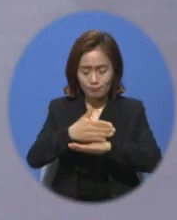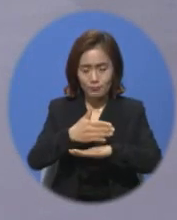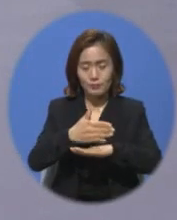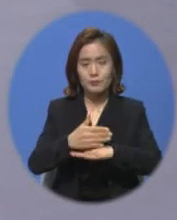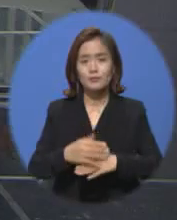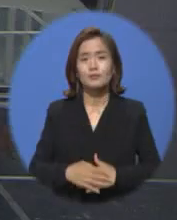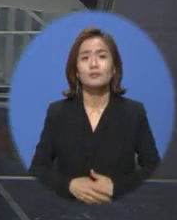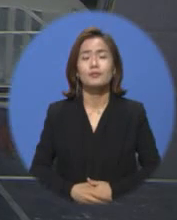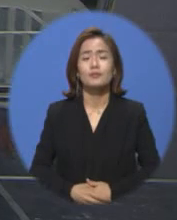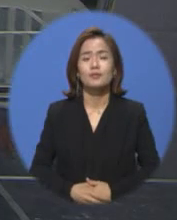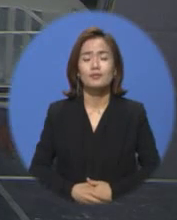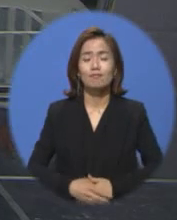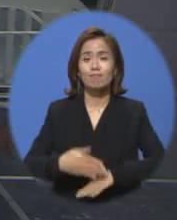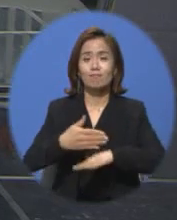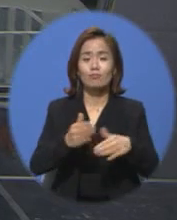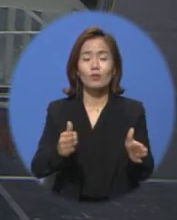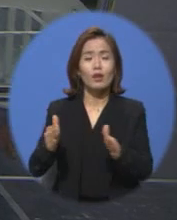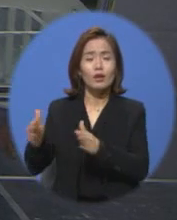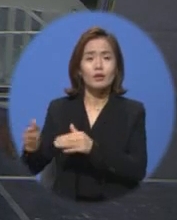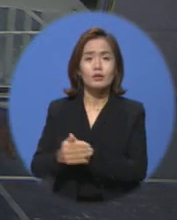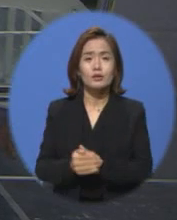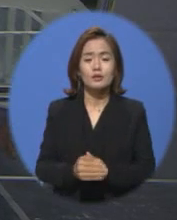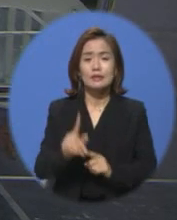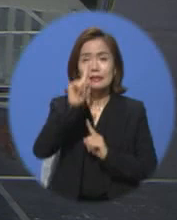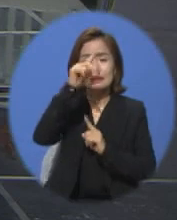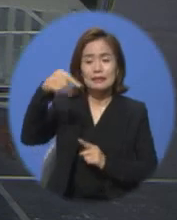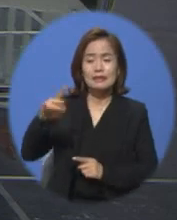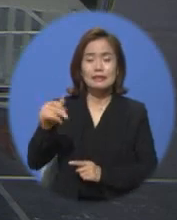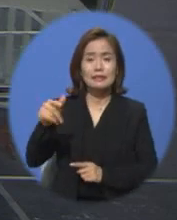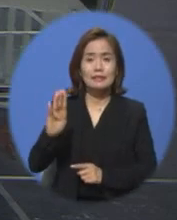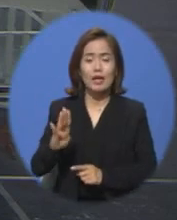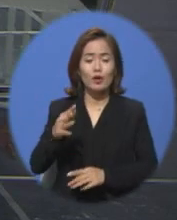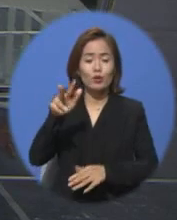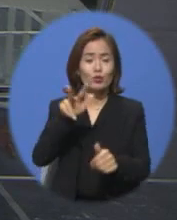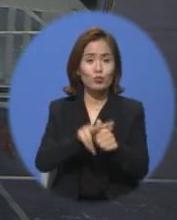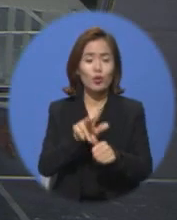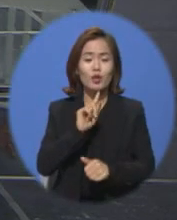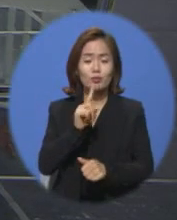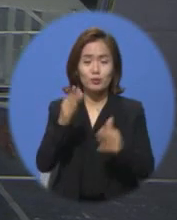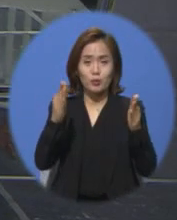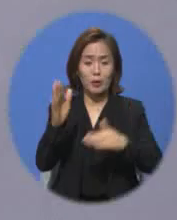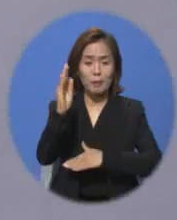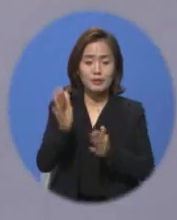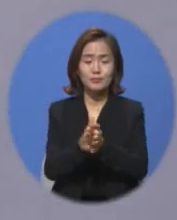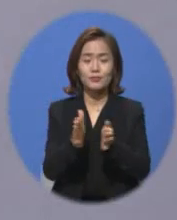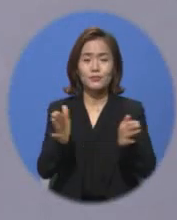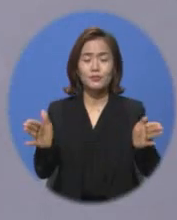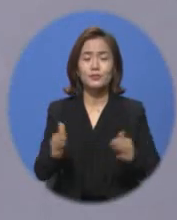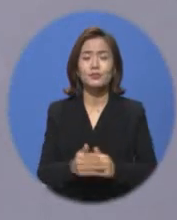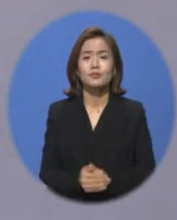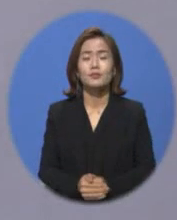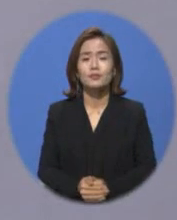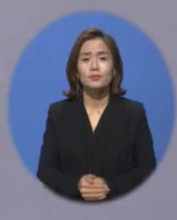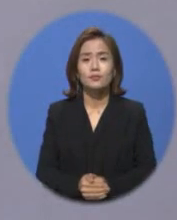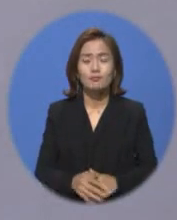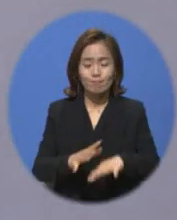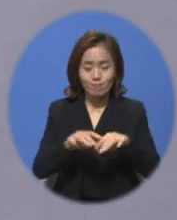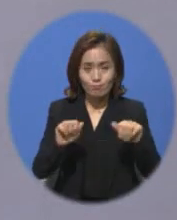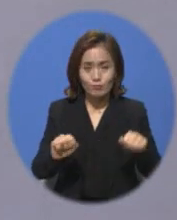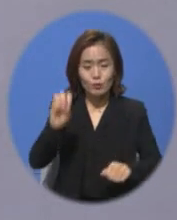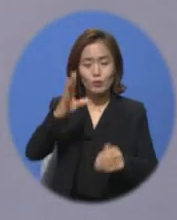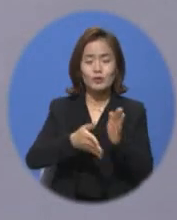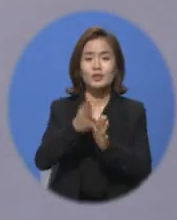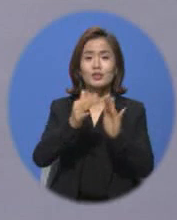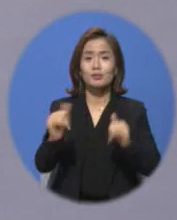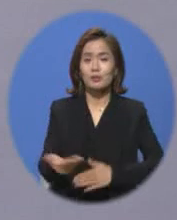합니다. 예.감사합니다.다음으로, 이승남후보님,1분드리겠습니다. 예.안녕하세요.